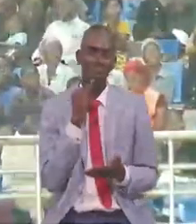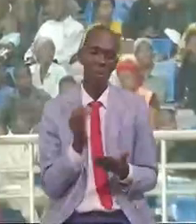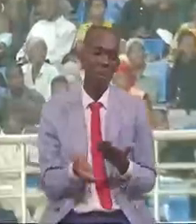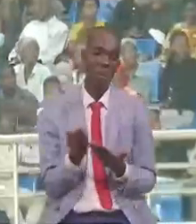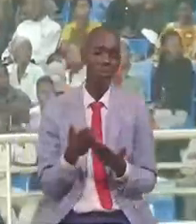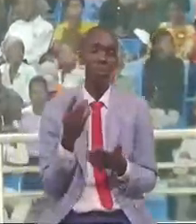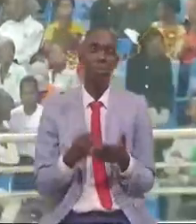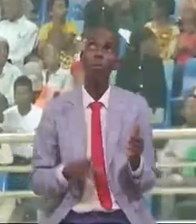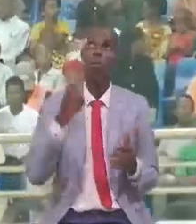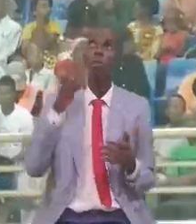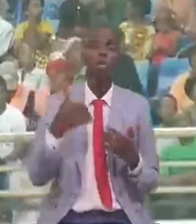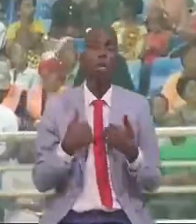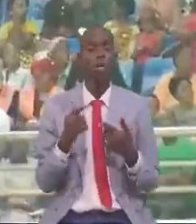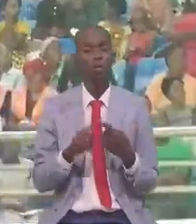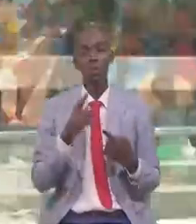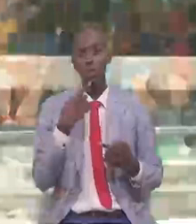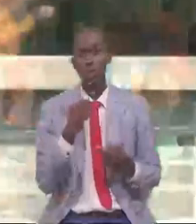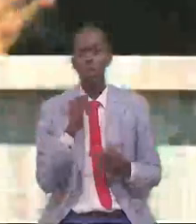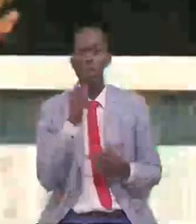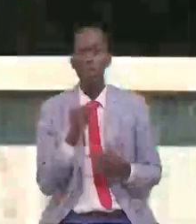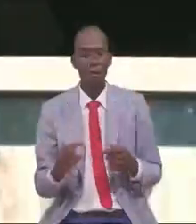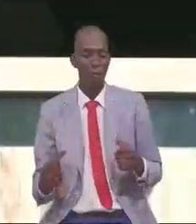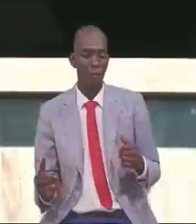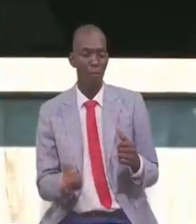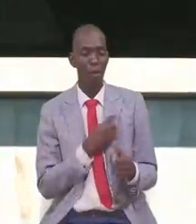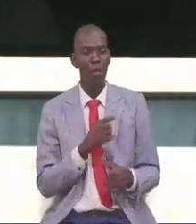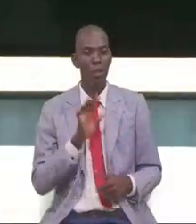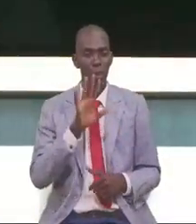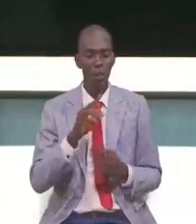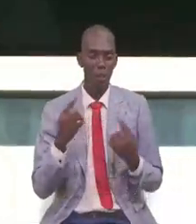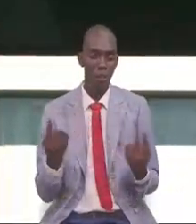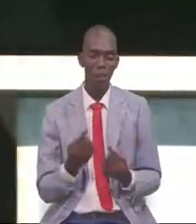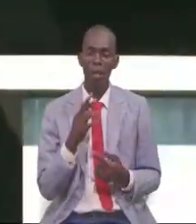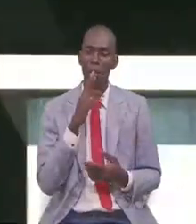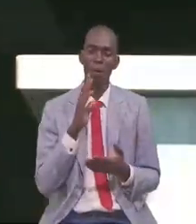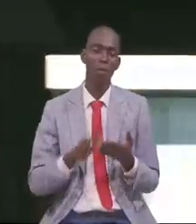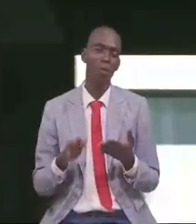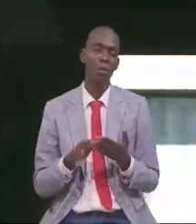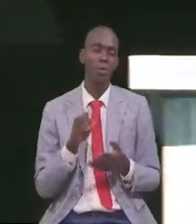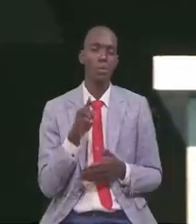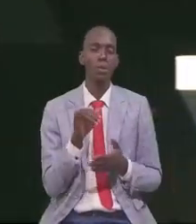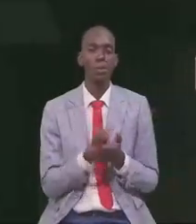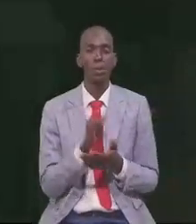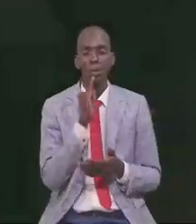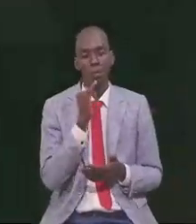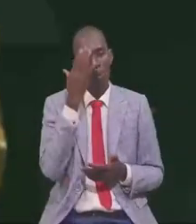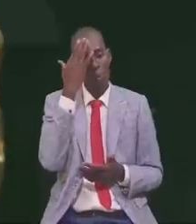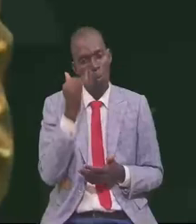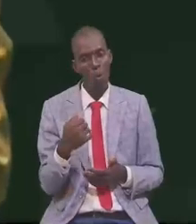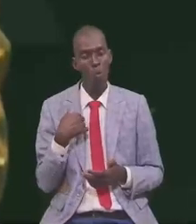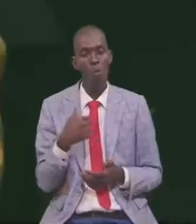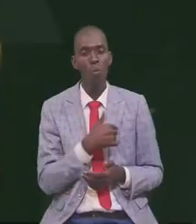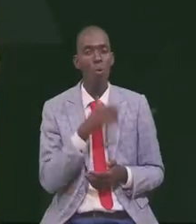dire, c'est d'abord, tes péchés te sont pardonnés. Voilà pourquoi nous